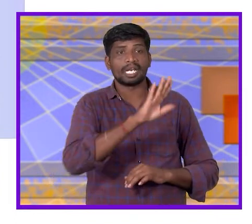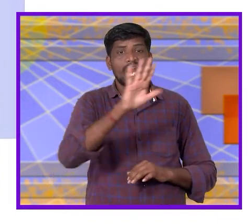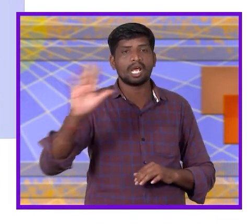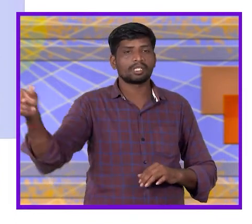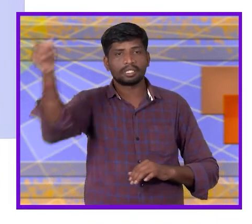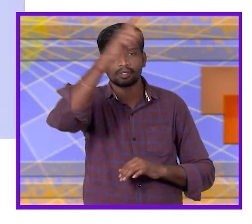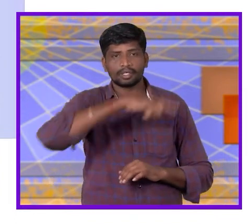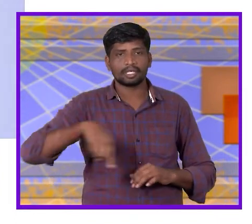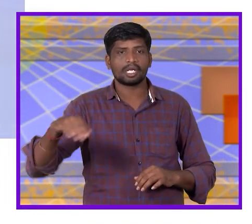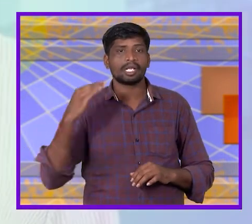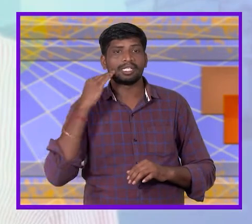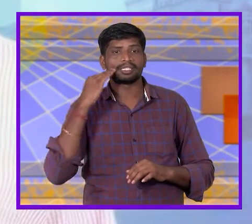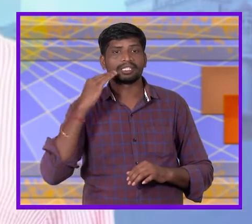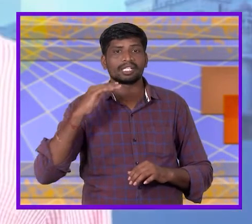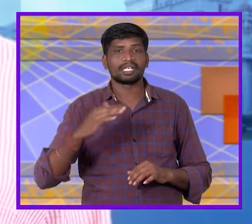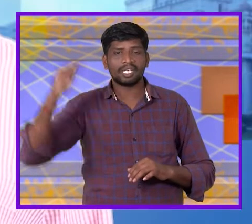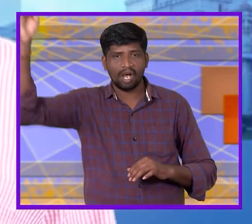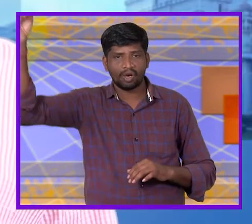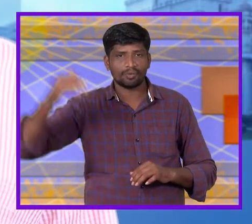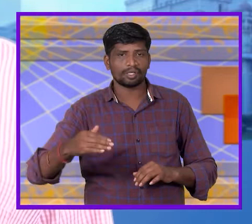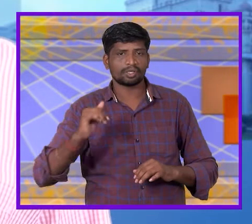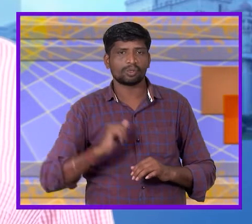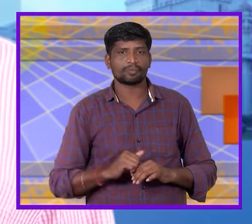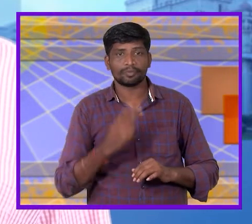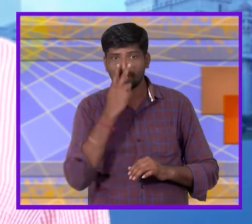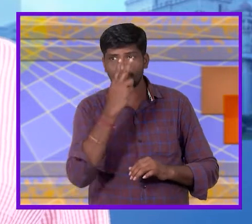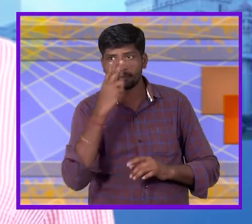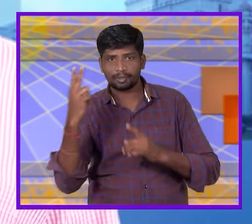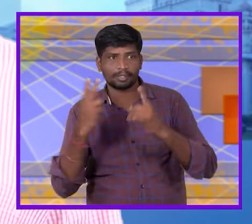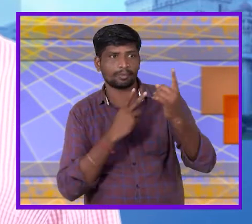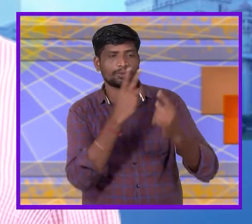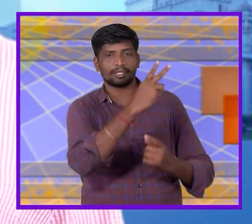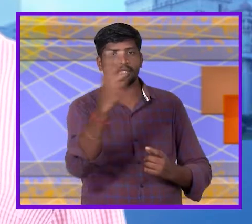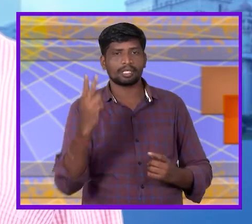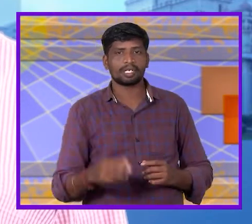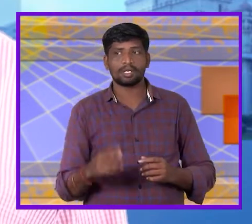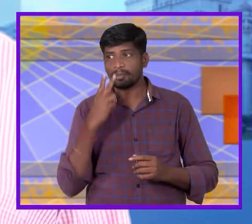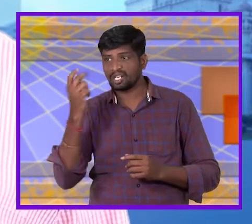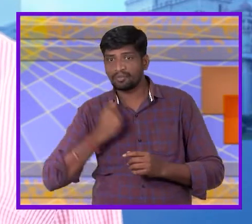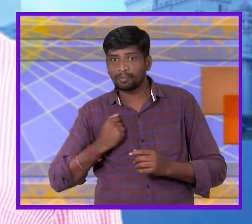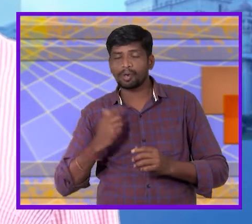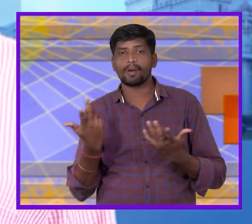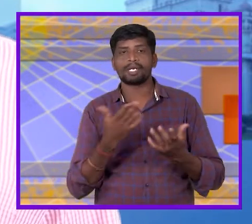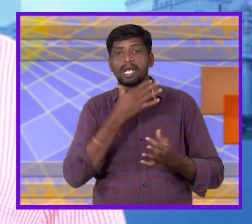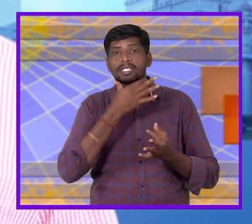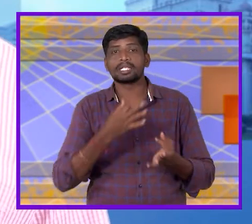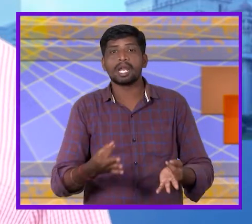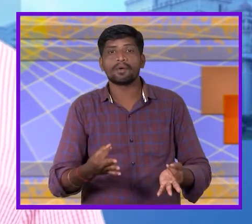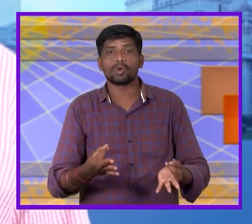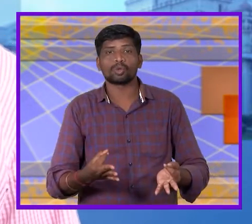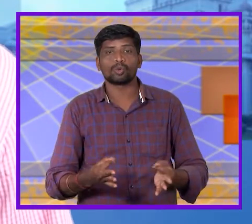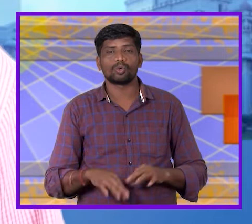விதத்தில் சென்னைக்கு யார் வந்தாலும் அவர்கள் பார்க்க பிரியப்படுகிற ஒரு மகத்தான இடம் எது என்று கேட்டால்